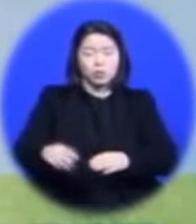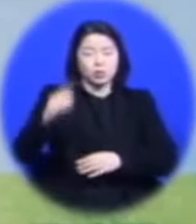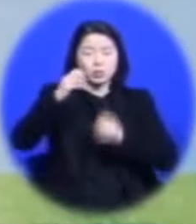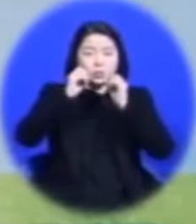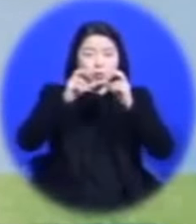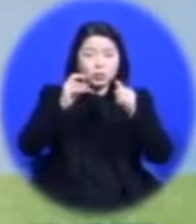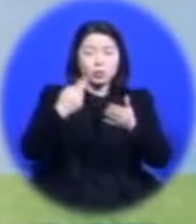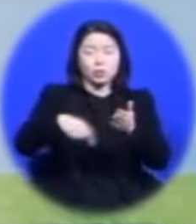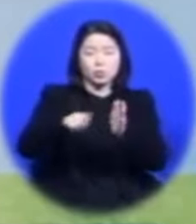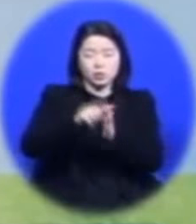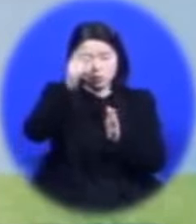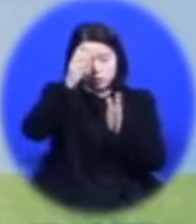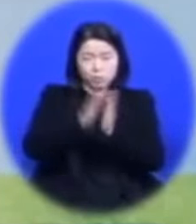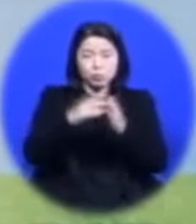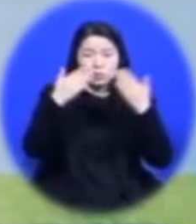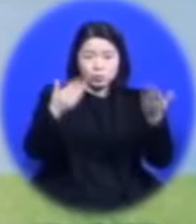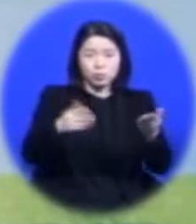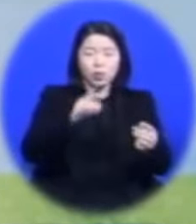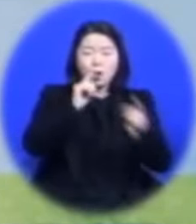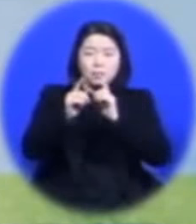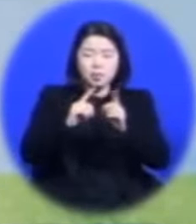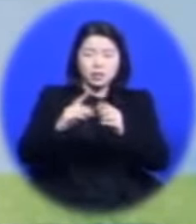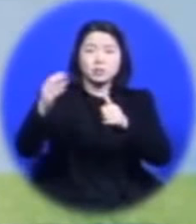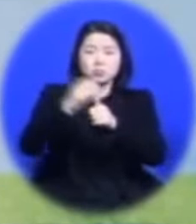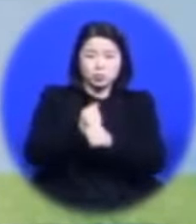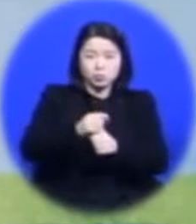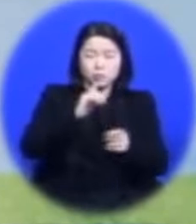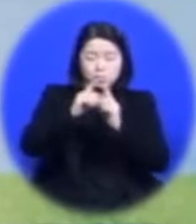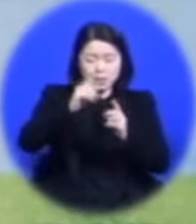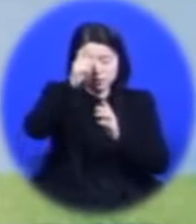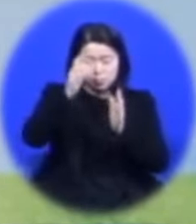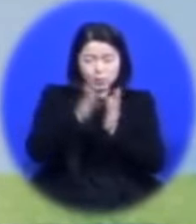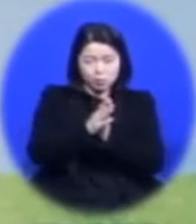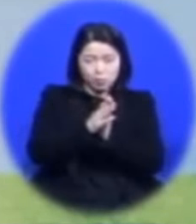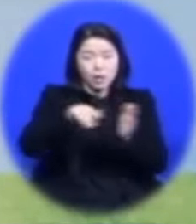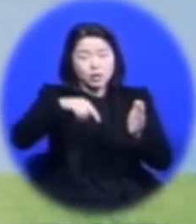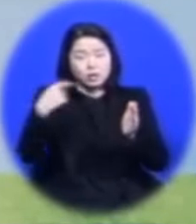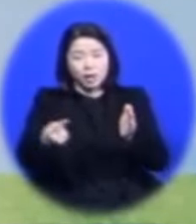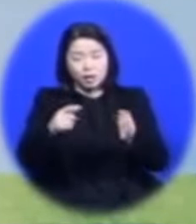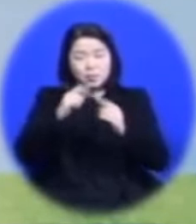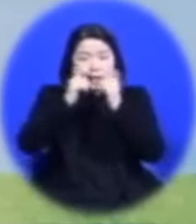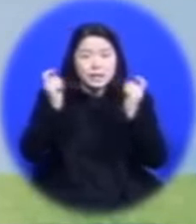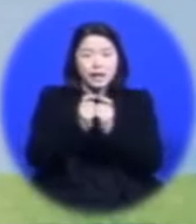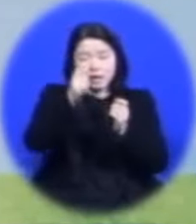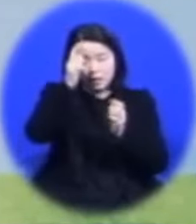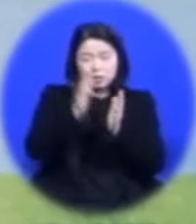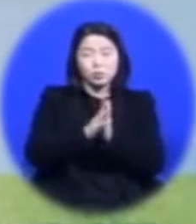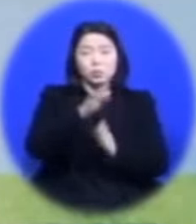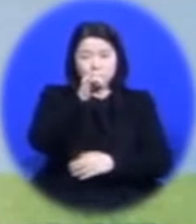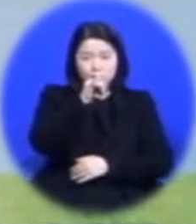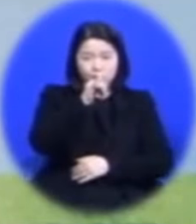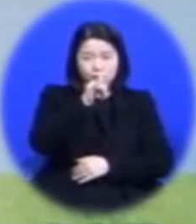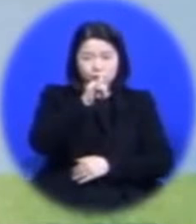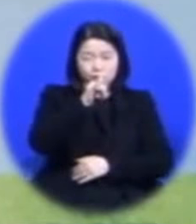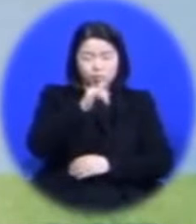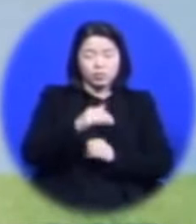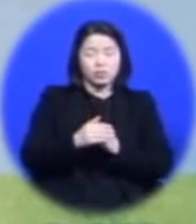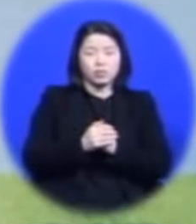드리고 그리고 말씀을 붙들고 말씀 기도하고 개인 기도를 하는 지금 새벽 기도를 그렇게 하고